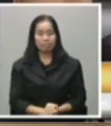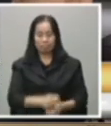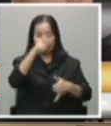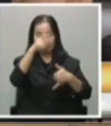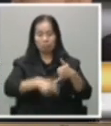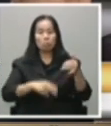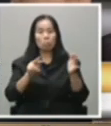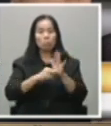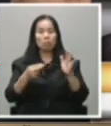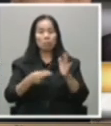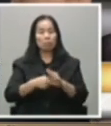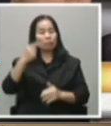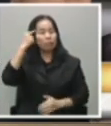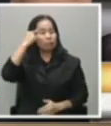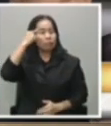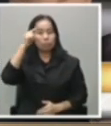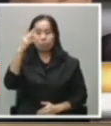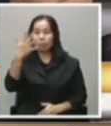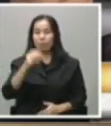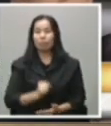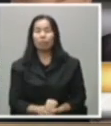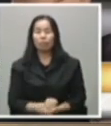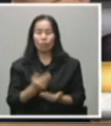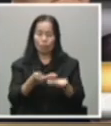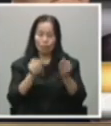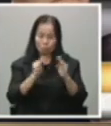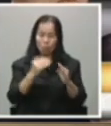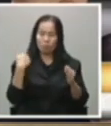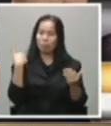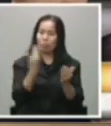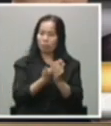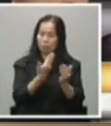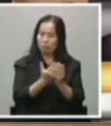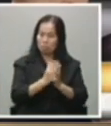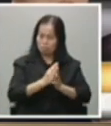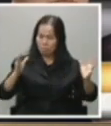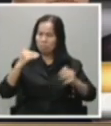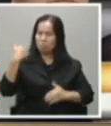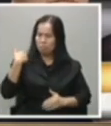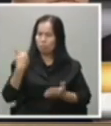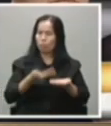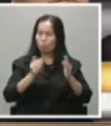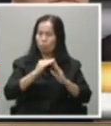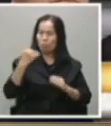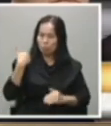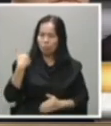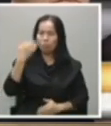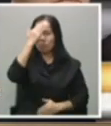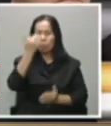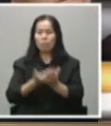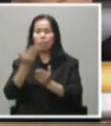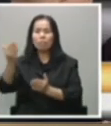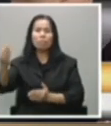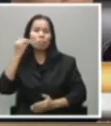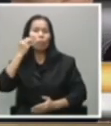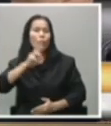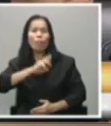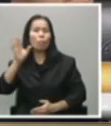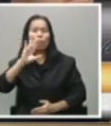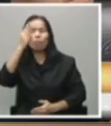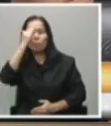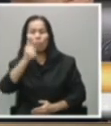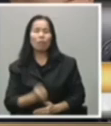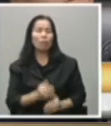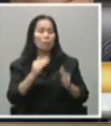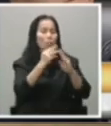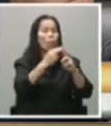ำนึกทั้งที่ตนเองและครอบครัวมีเงินทองและทรัพย์สินมากมายกับใช้บ้านหลวงฟรีใช้น้ำฟ